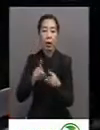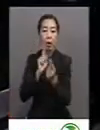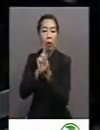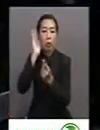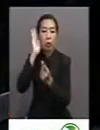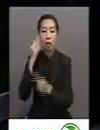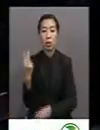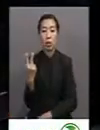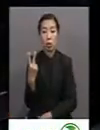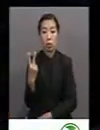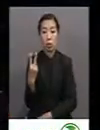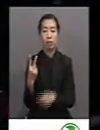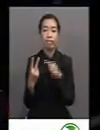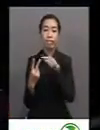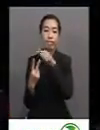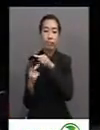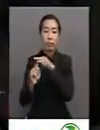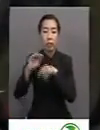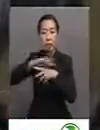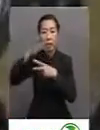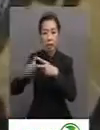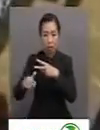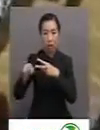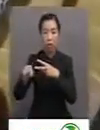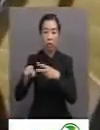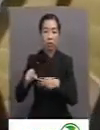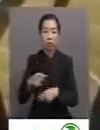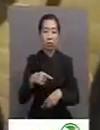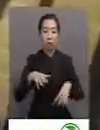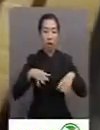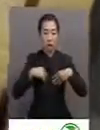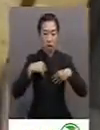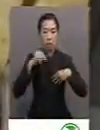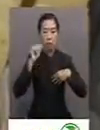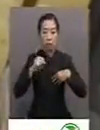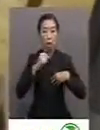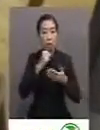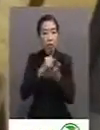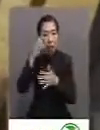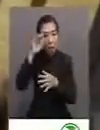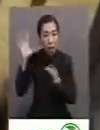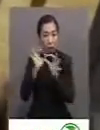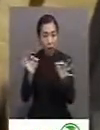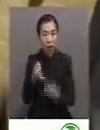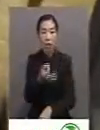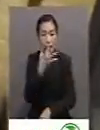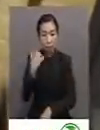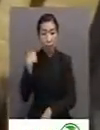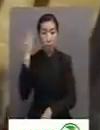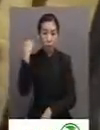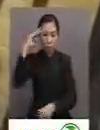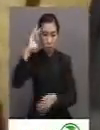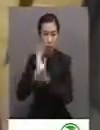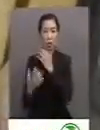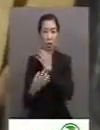ายณัฐพงศ์คนึงชอบ2คนนี้เป็นพี่น้องกันค่ะก็ให้การรับสารภาพนะคะว่าเสพยาบ้าและเคยถูกจับกุมมาก่อน